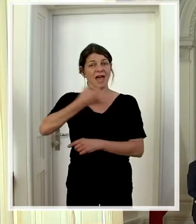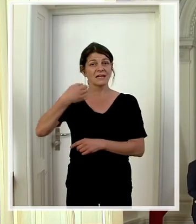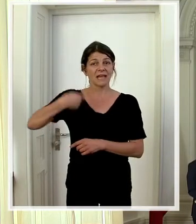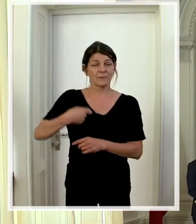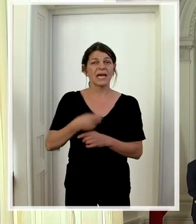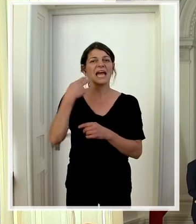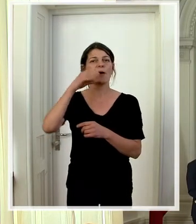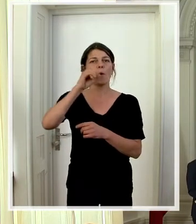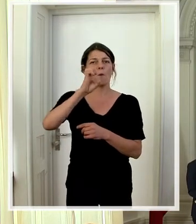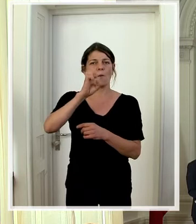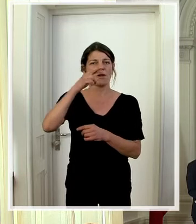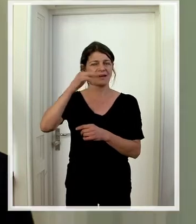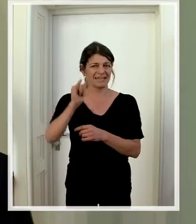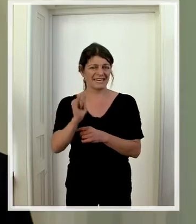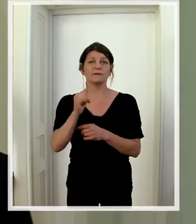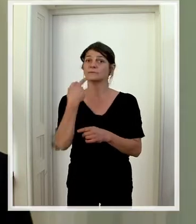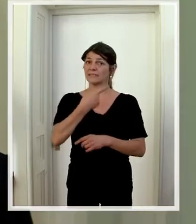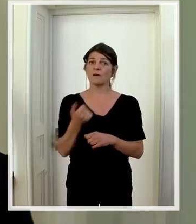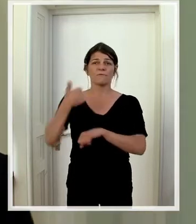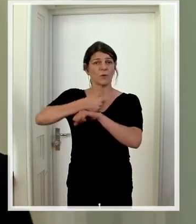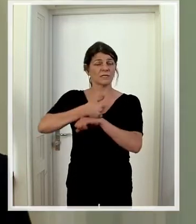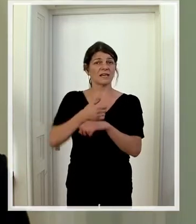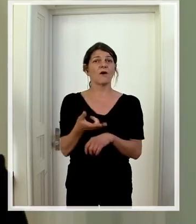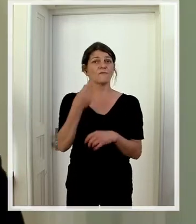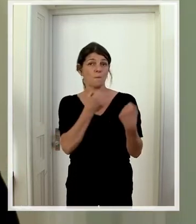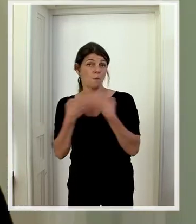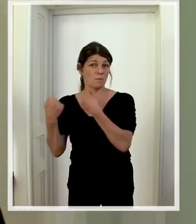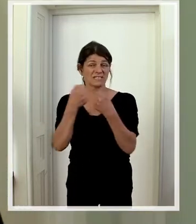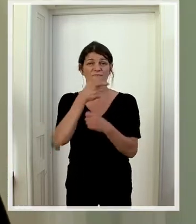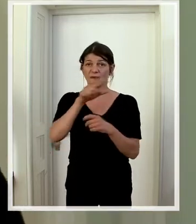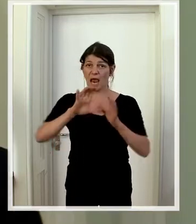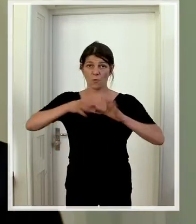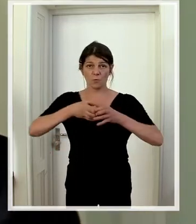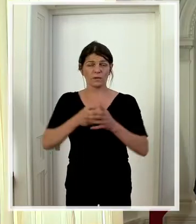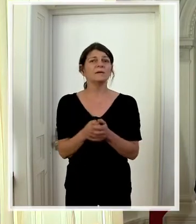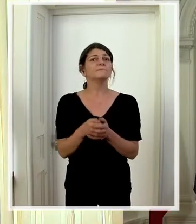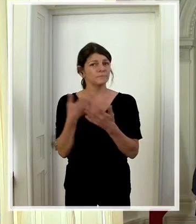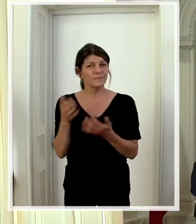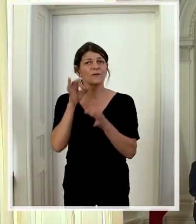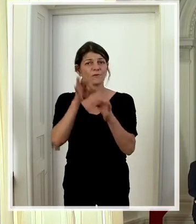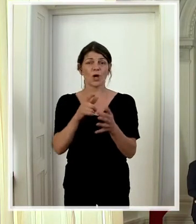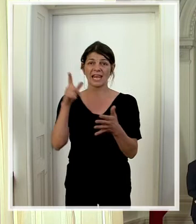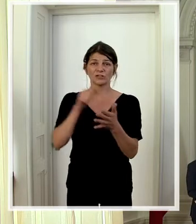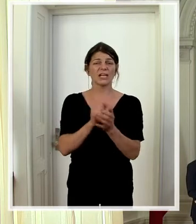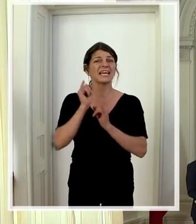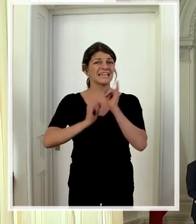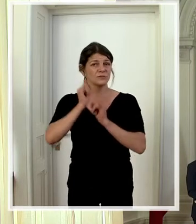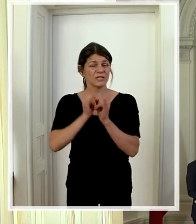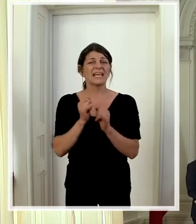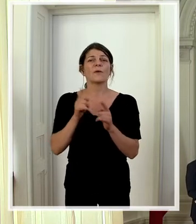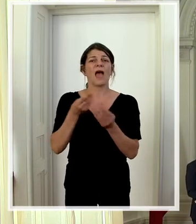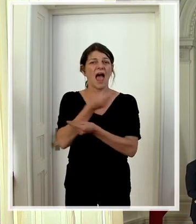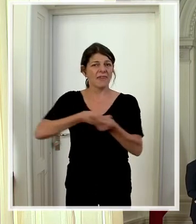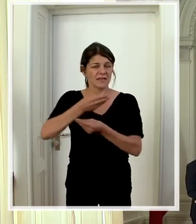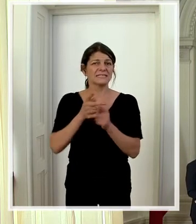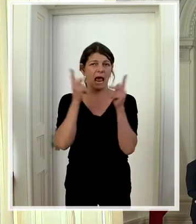Daniel Öri, seines Seins Vorsitzender von der Mobilitätsfachgruppe vor der Liechtensteinischen Industrie- und Handelskammer. Hallo. Guten